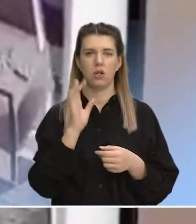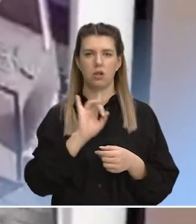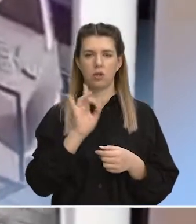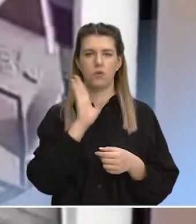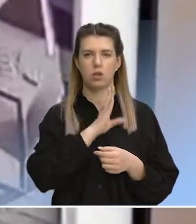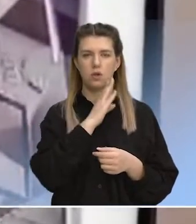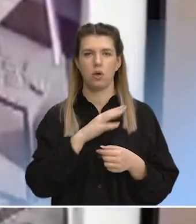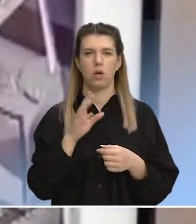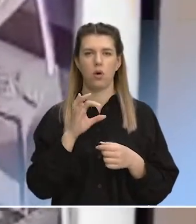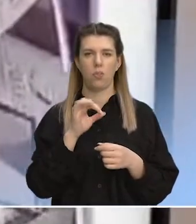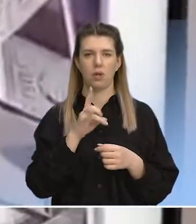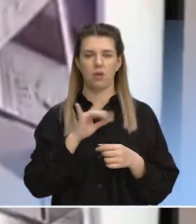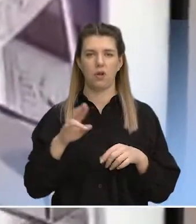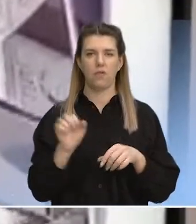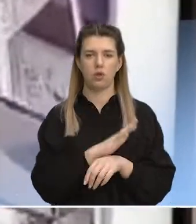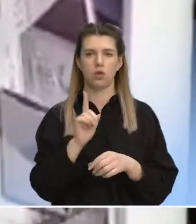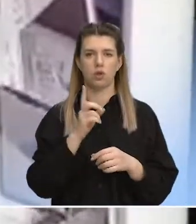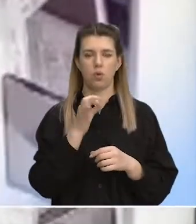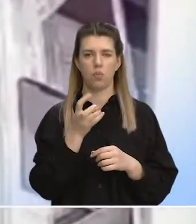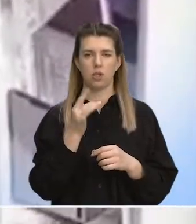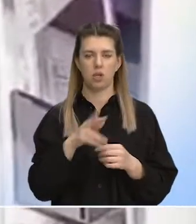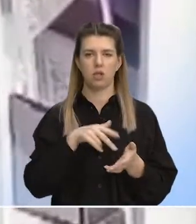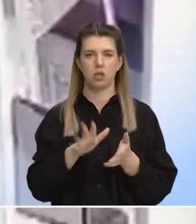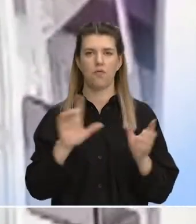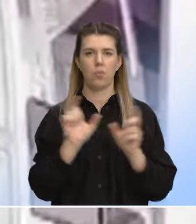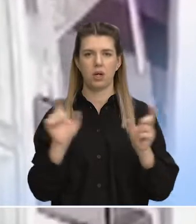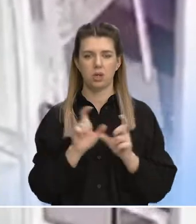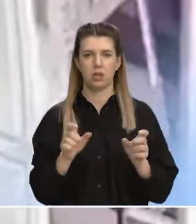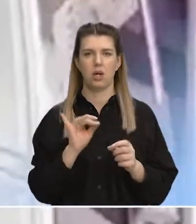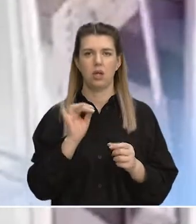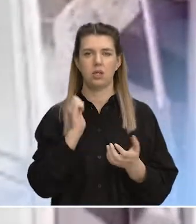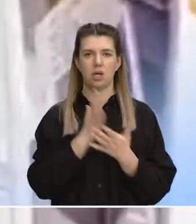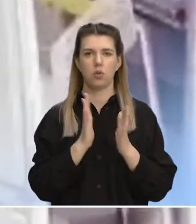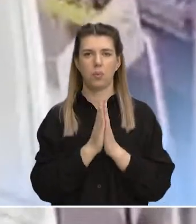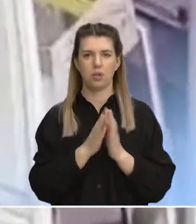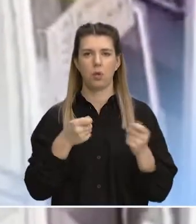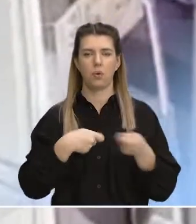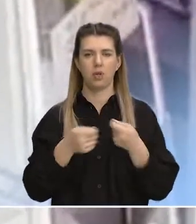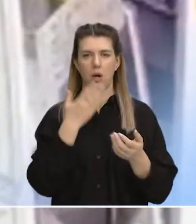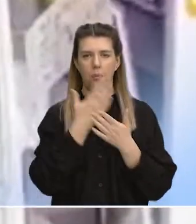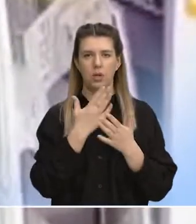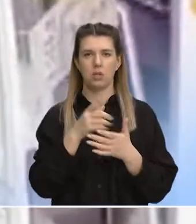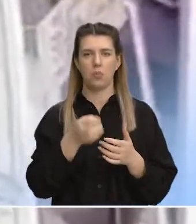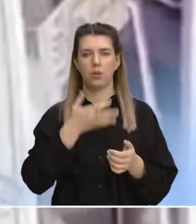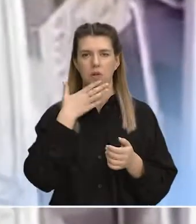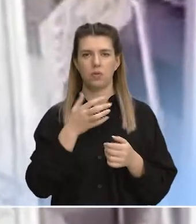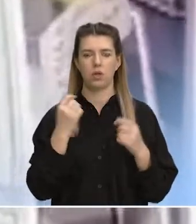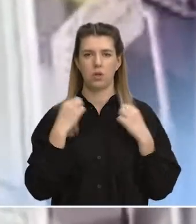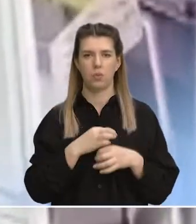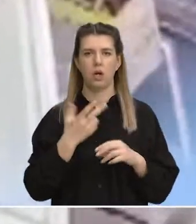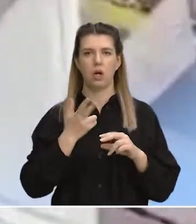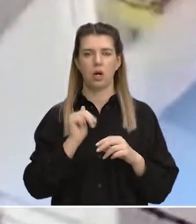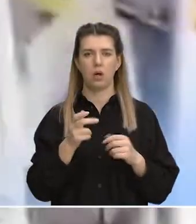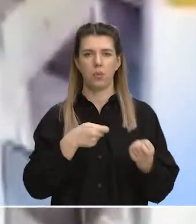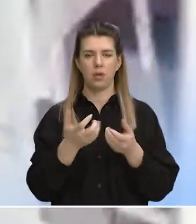33-летнюю ростовчанку. Оперативники выяснили, что злоумышленница зашла в ювелирный магазин и сразу попросила продавца показать ей понравившийся товар.